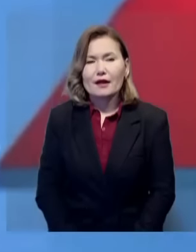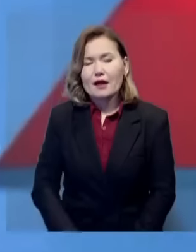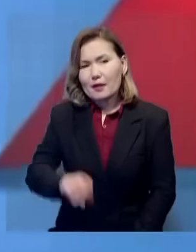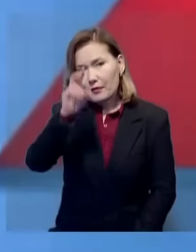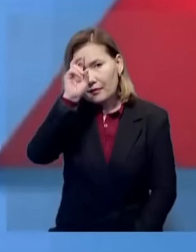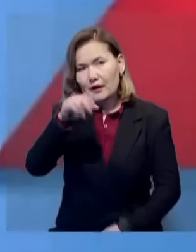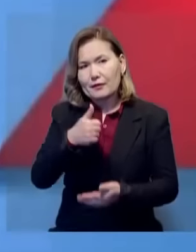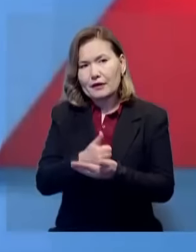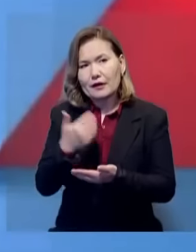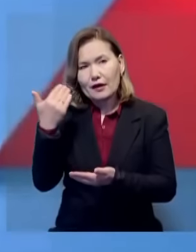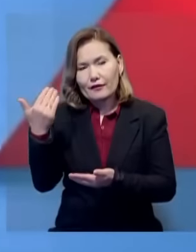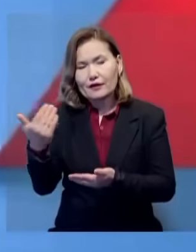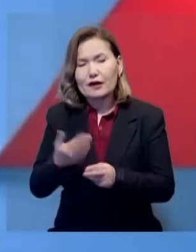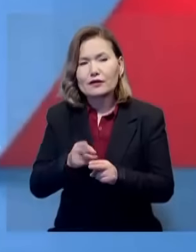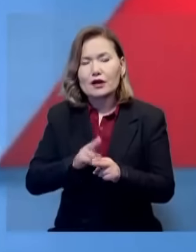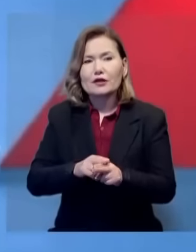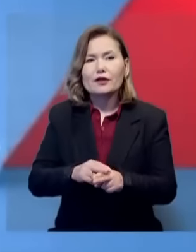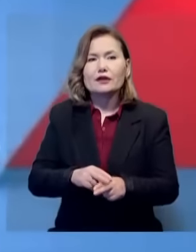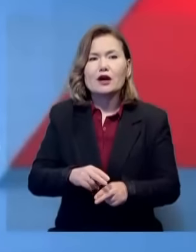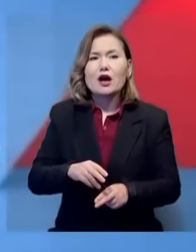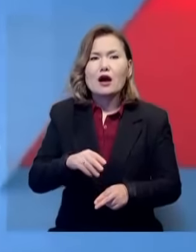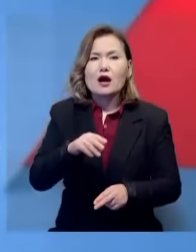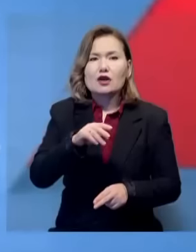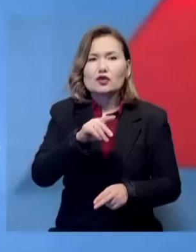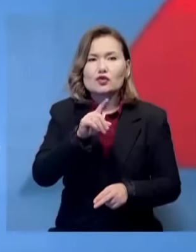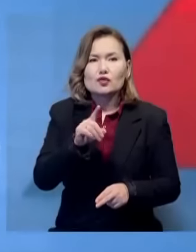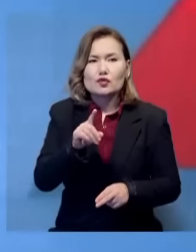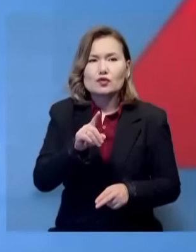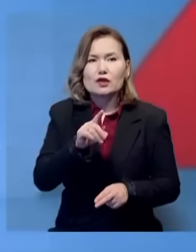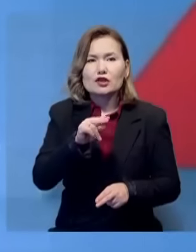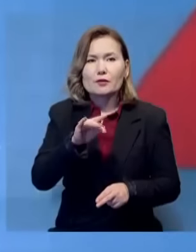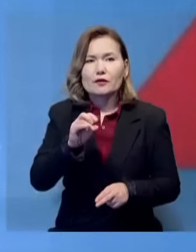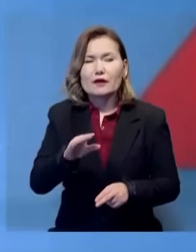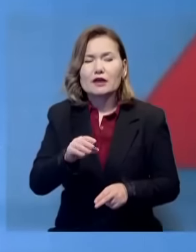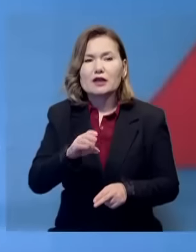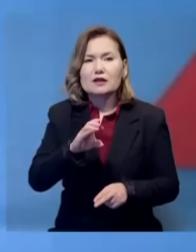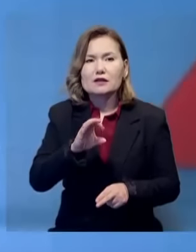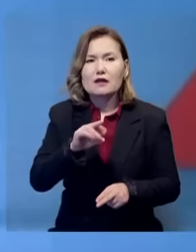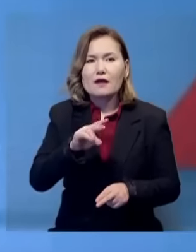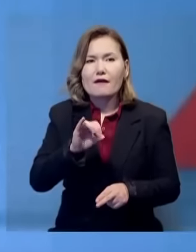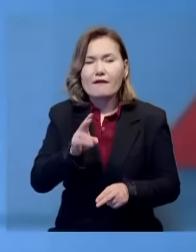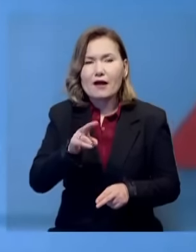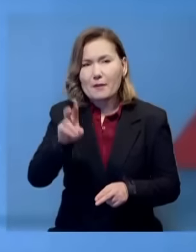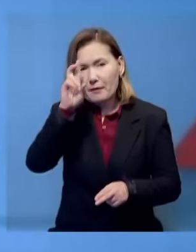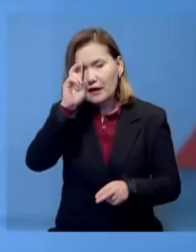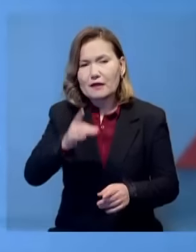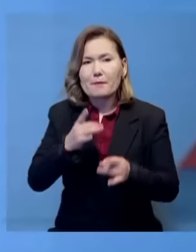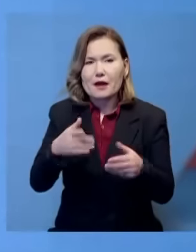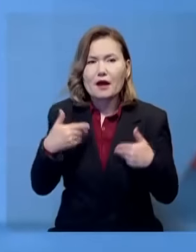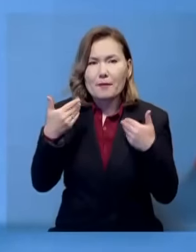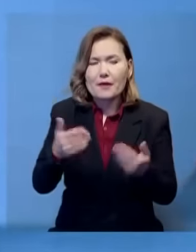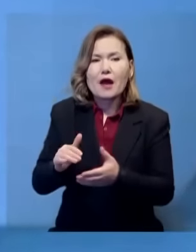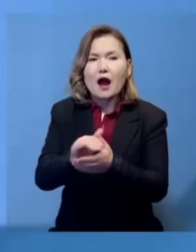Сонымен қатар, Қасым Жомарт Тоқаев Зузана Чапутованы Словак Республикасының құрылған күнімен құттықтады. Президент егемендік пен